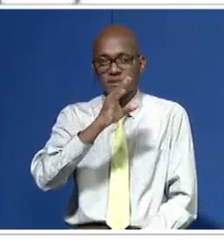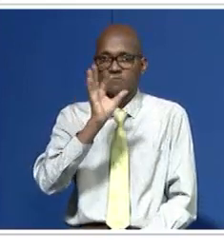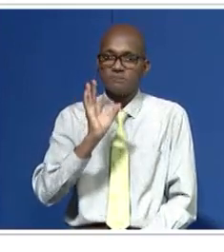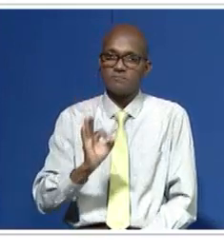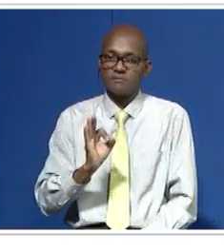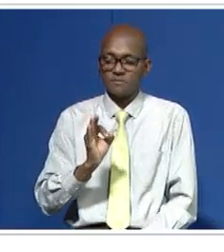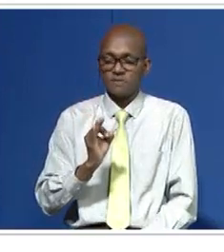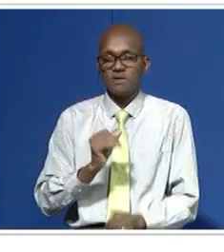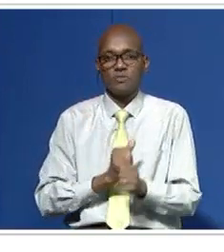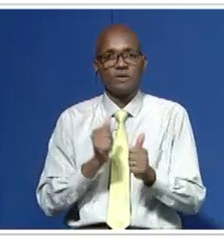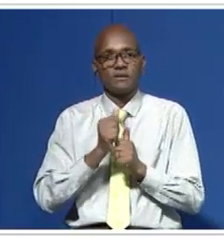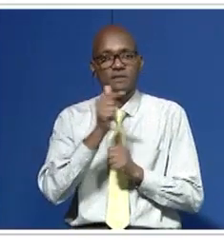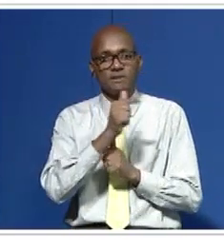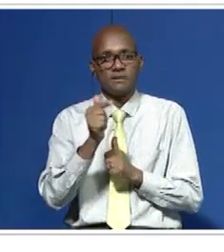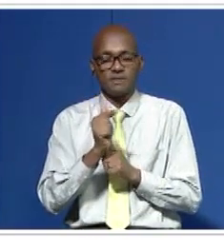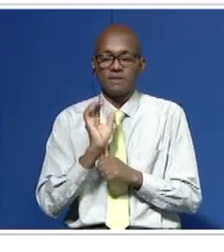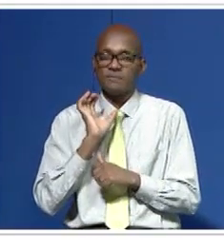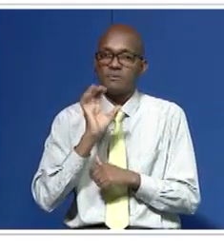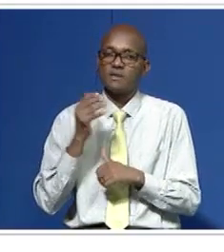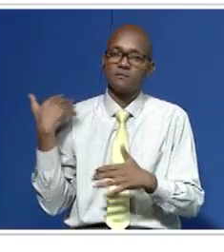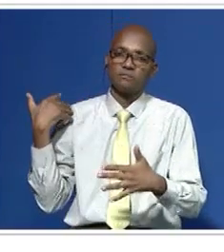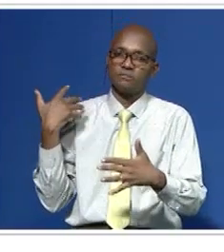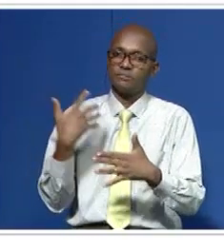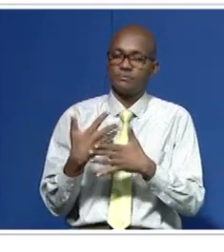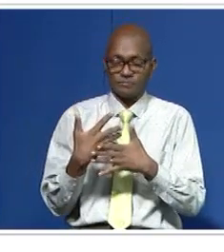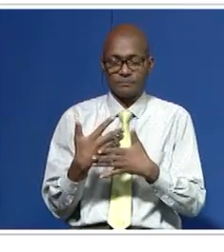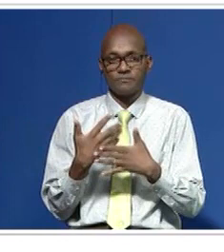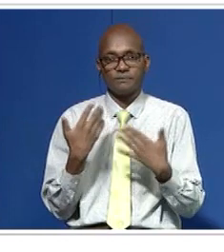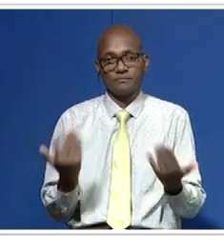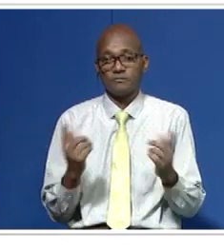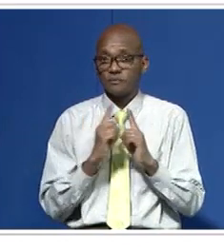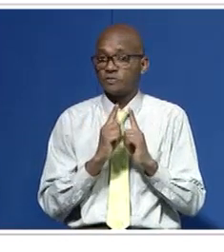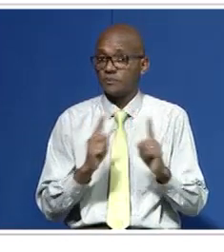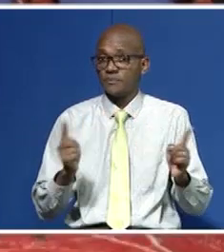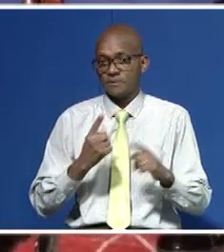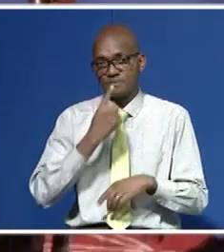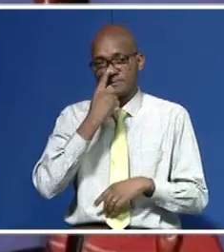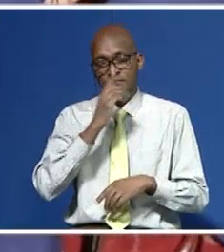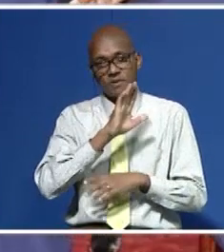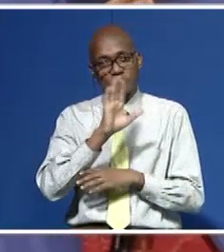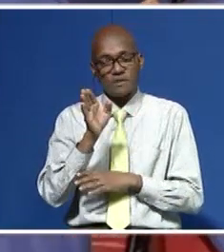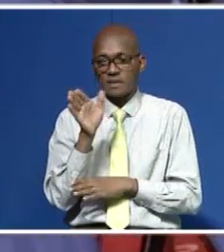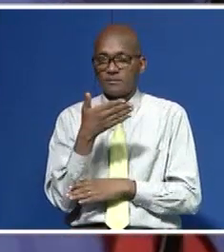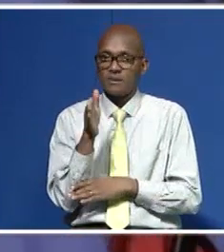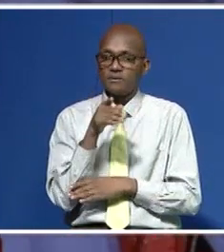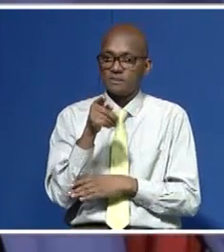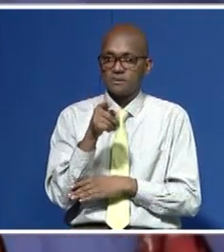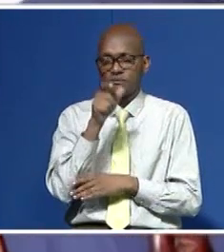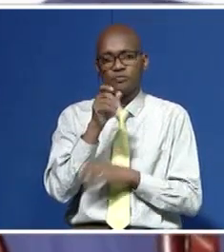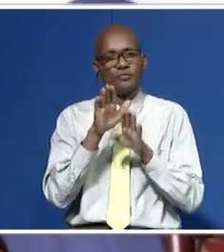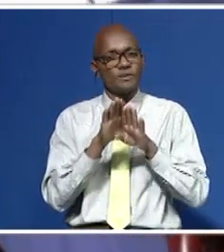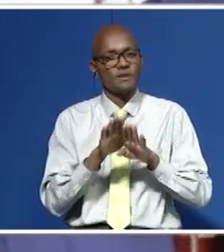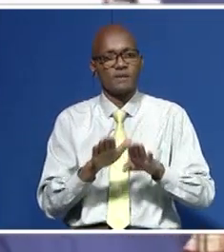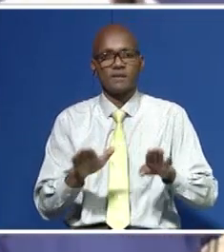na kuipigania Tanzania kwa miaka mingi. Mbali na umahiri wake, Balozi Mahiga ametajwa kuwa mtu mnyenyekevu